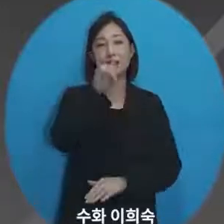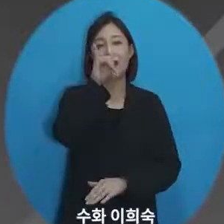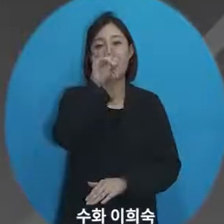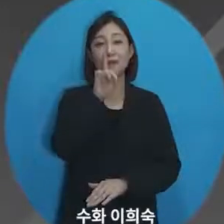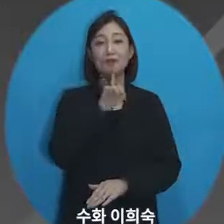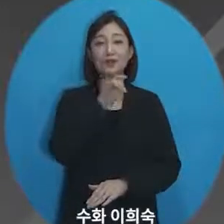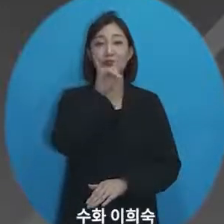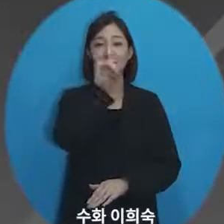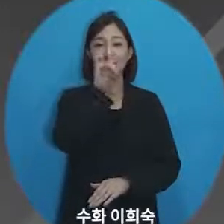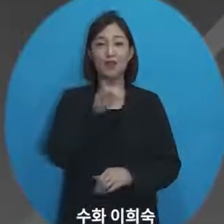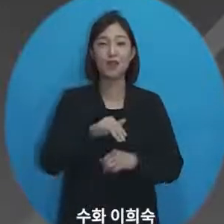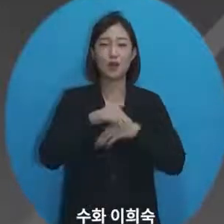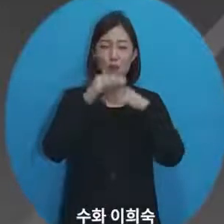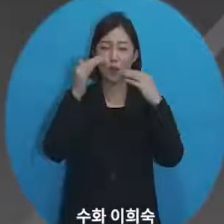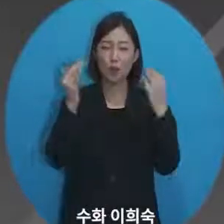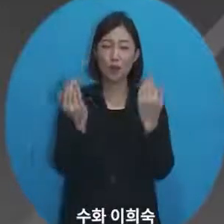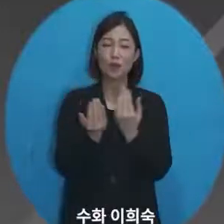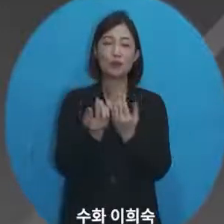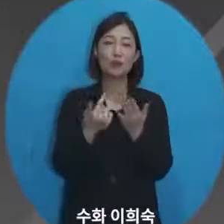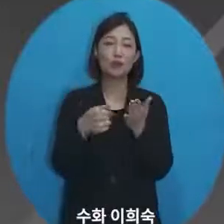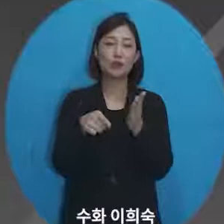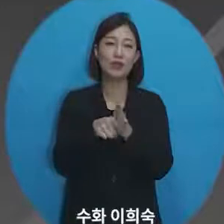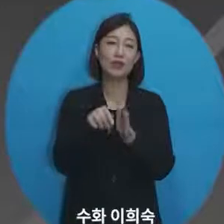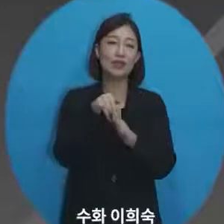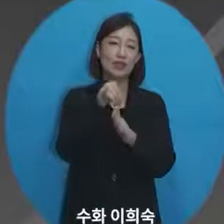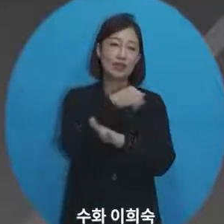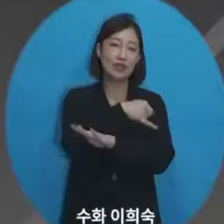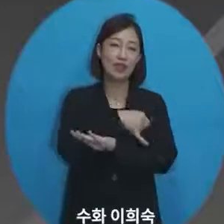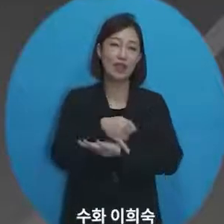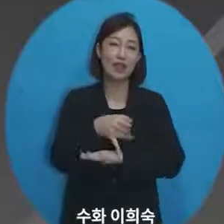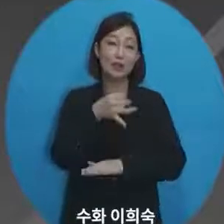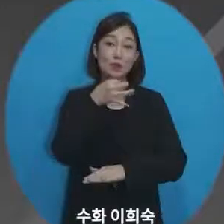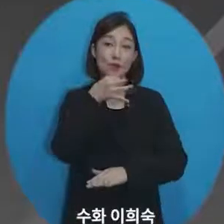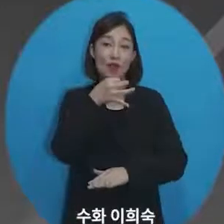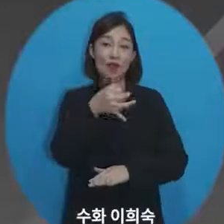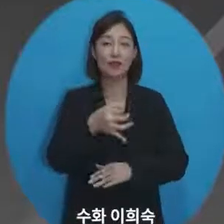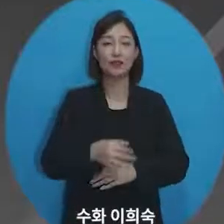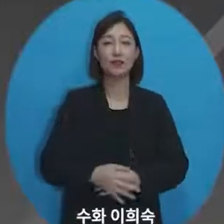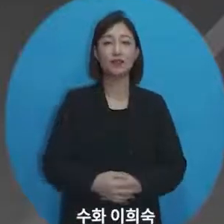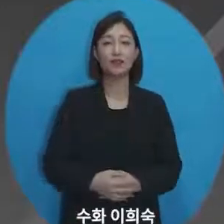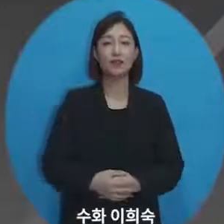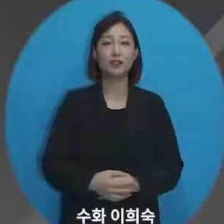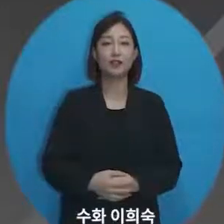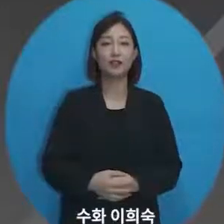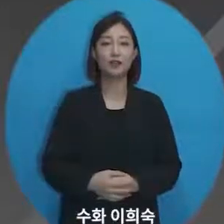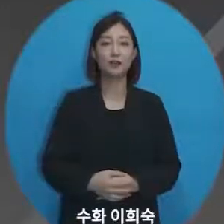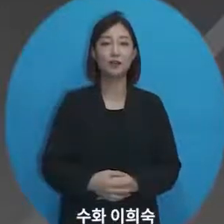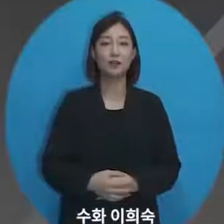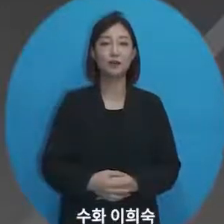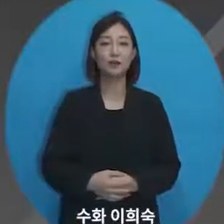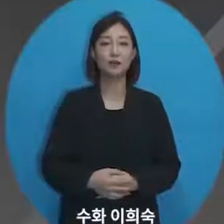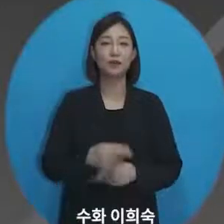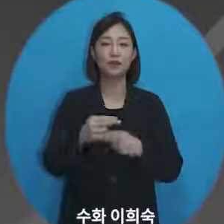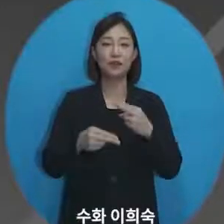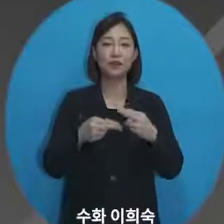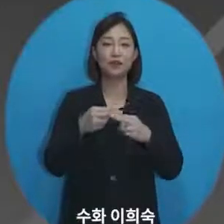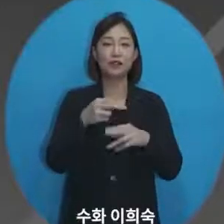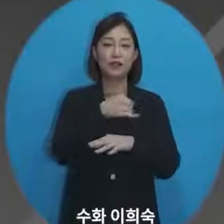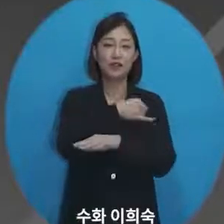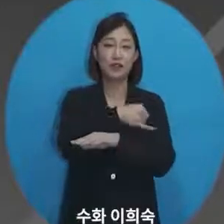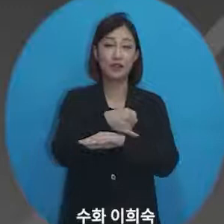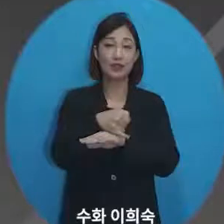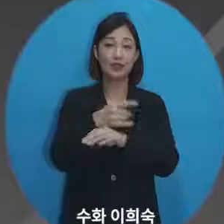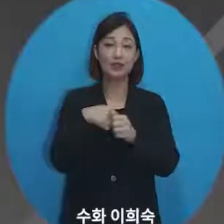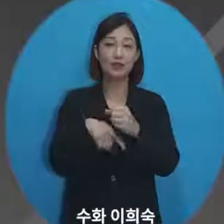위한 디자인이라는 표현을 많이 쓰고 있고 영어로는 디자인 포 올이라고도 쓰고 있는데요. 이 유니버설 디자인이라는